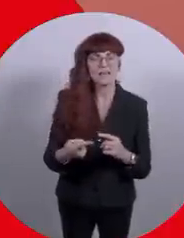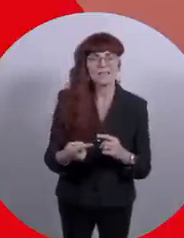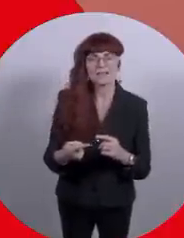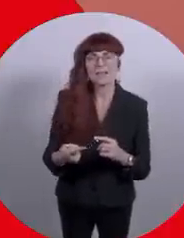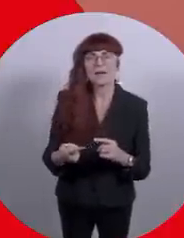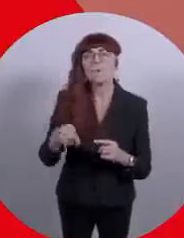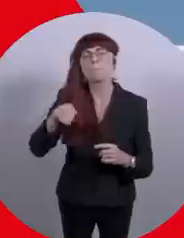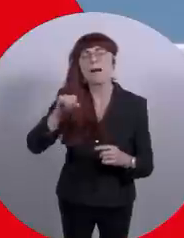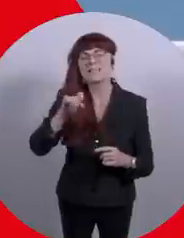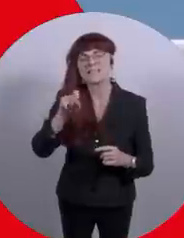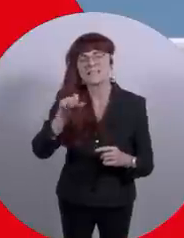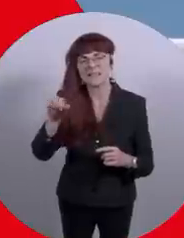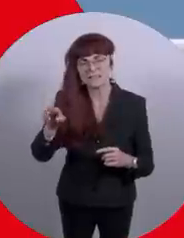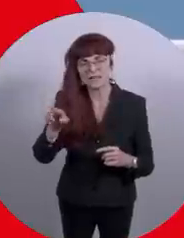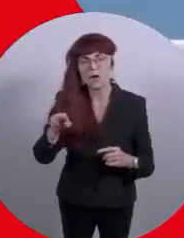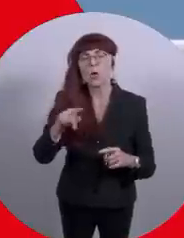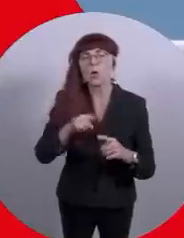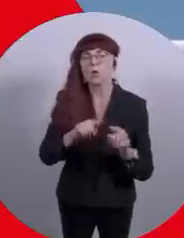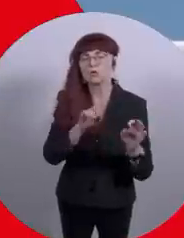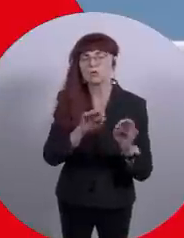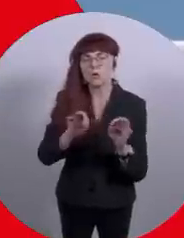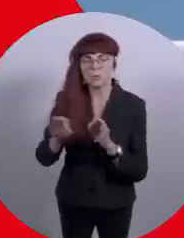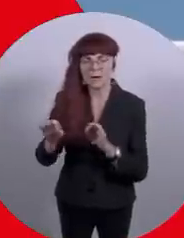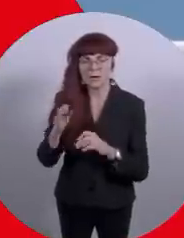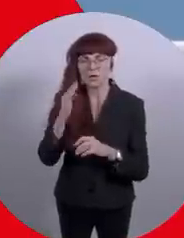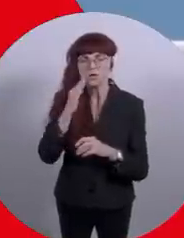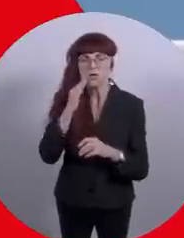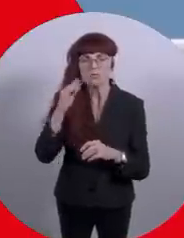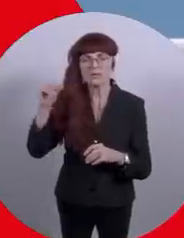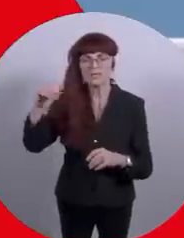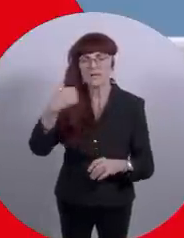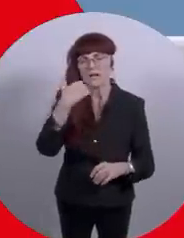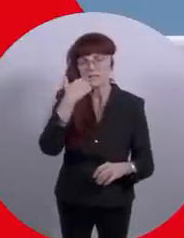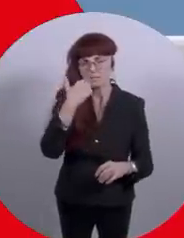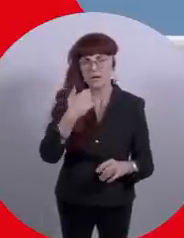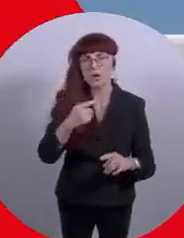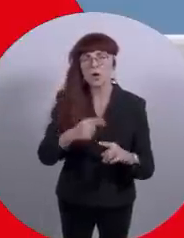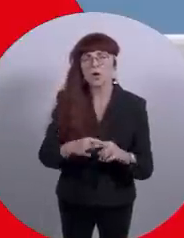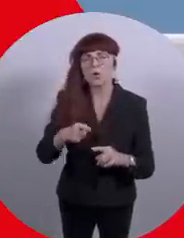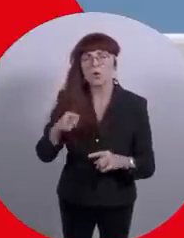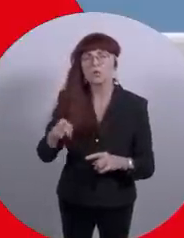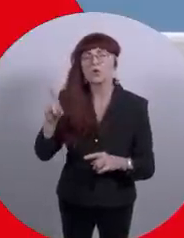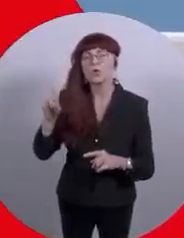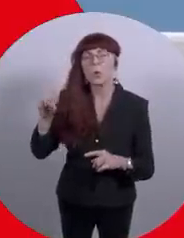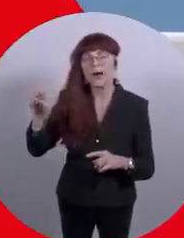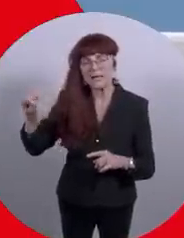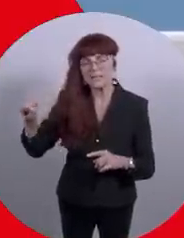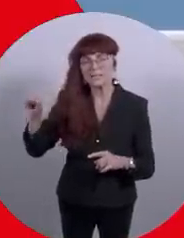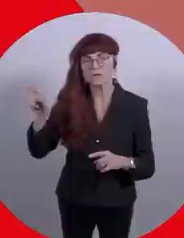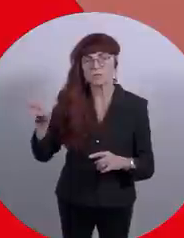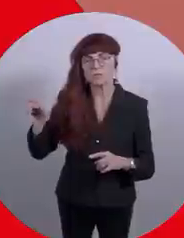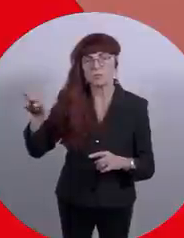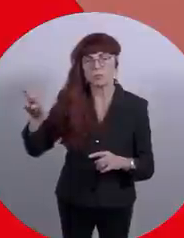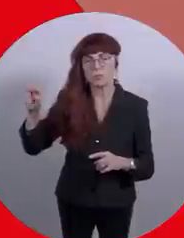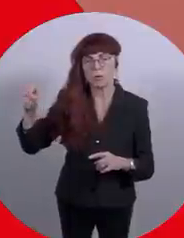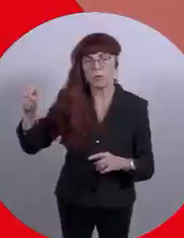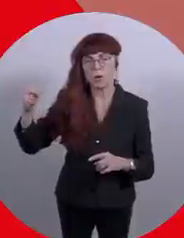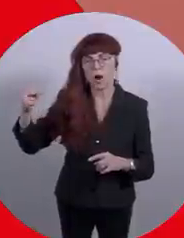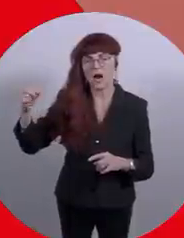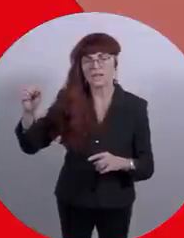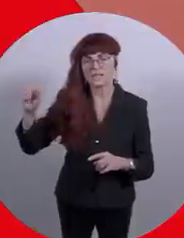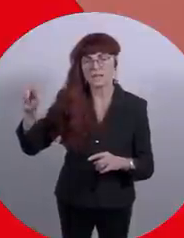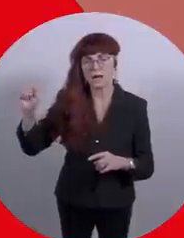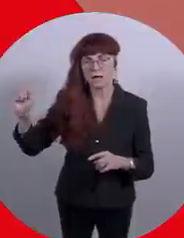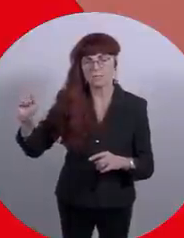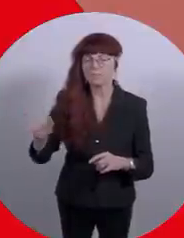n in Vorbereitung Stefan Salzmann und Prohaska Doris ja